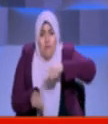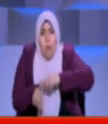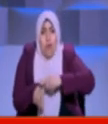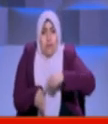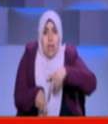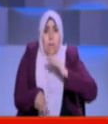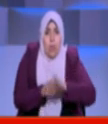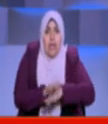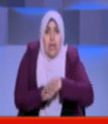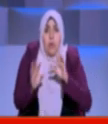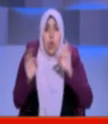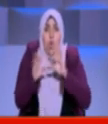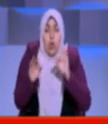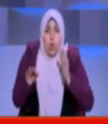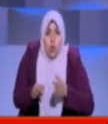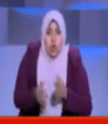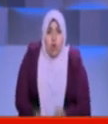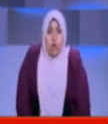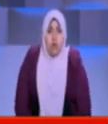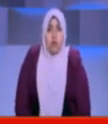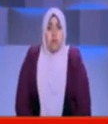رأسها الكتل داخل البيت الشيعي؟